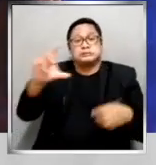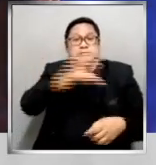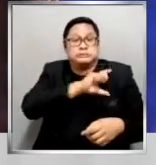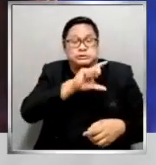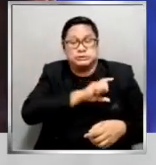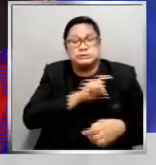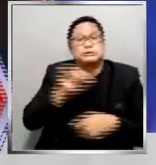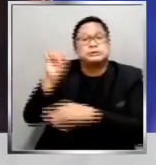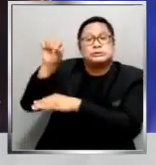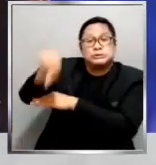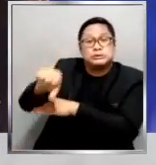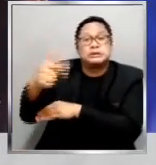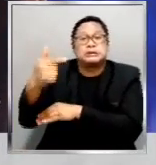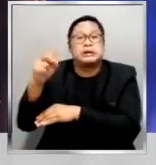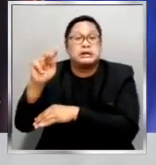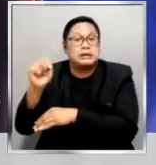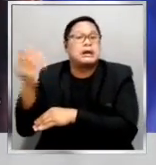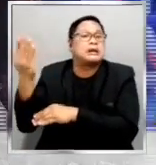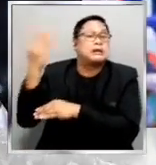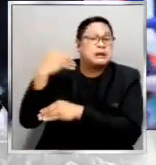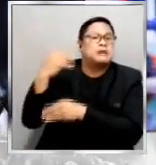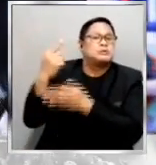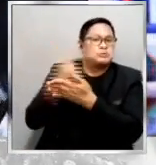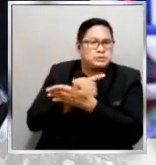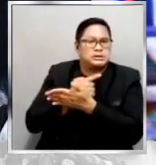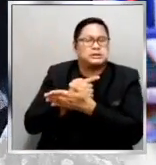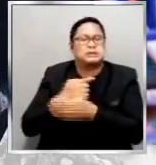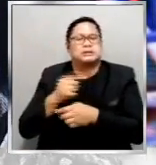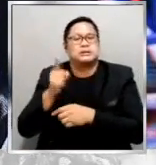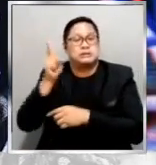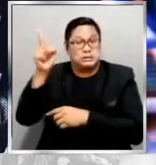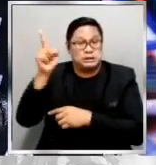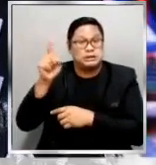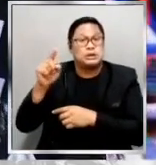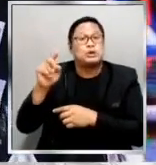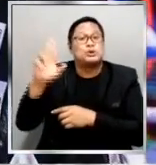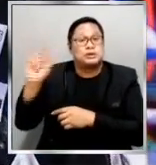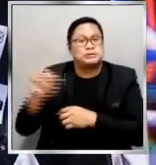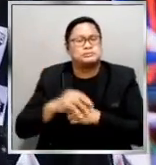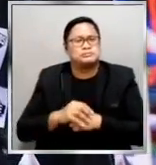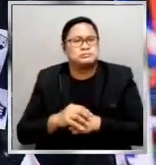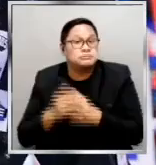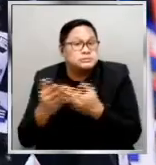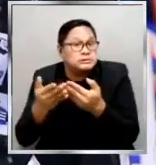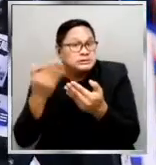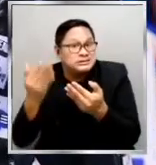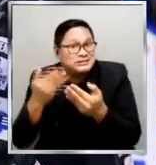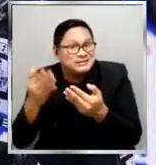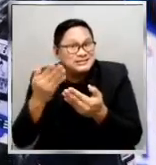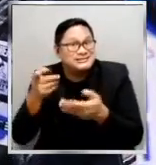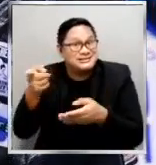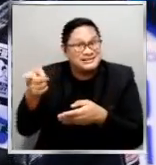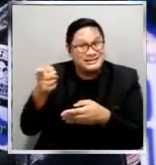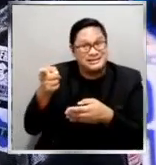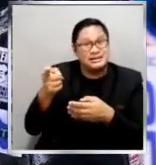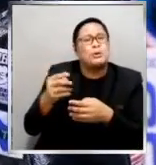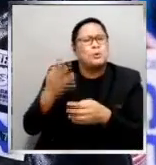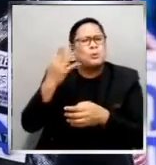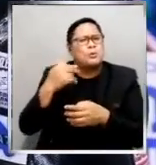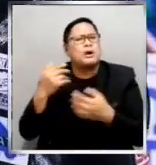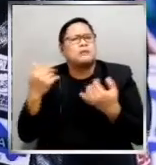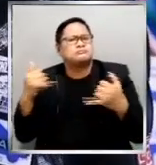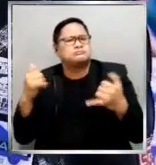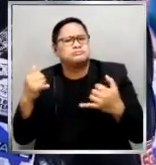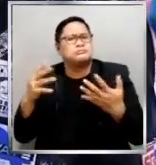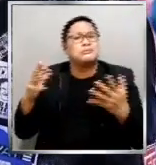ng Ghana nitong nakaraan linggo sa Connecticut. Nagbukang madali ang laban para sa batang ormok sapagkat nilaro ng dating walang talong